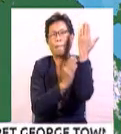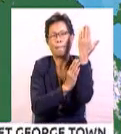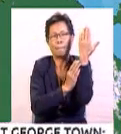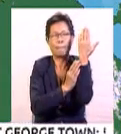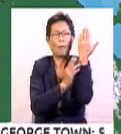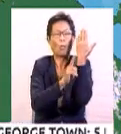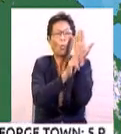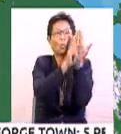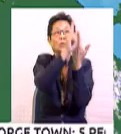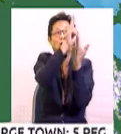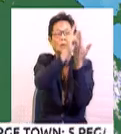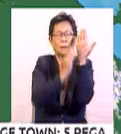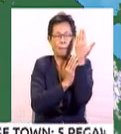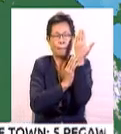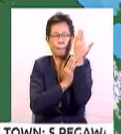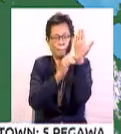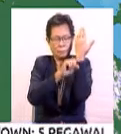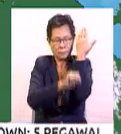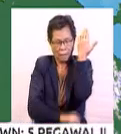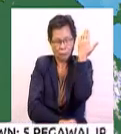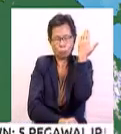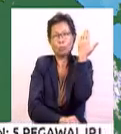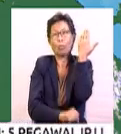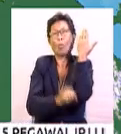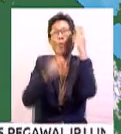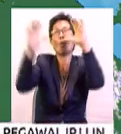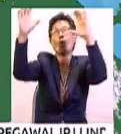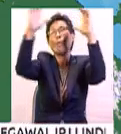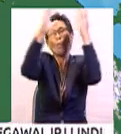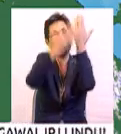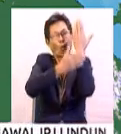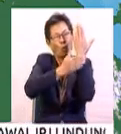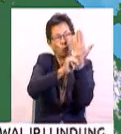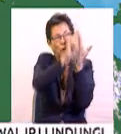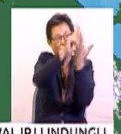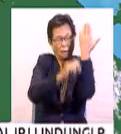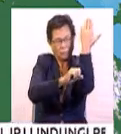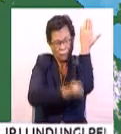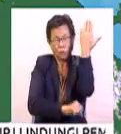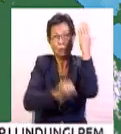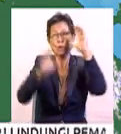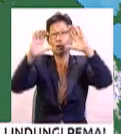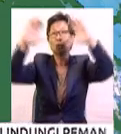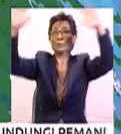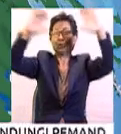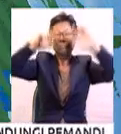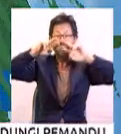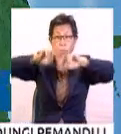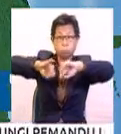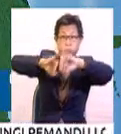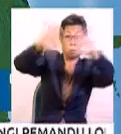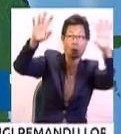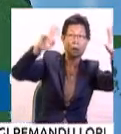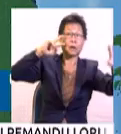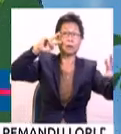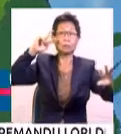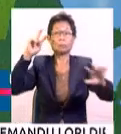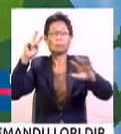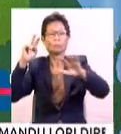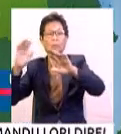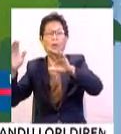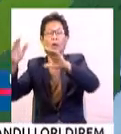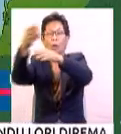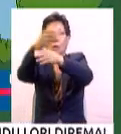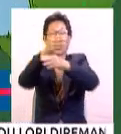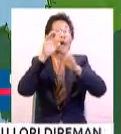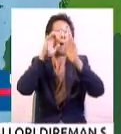kawasan utara dan juga selatan semenanjung Malaysia. Bagi melihat keadaan cuaca dengan lebih jelas, kita beralih pula ke paparan imej gema